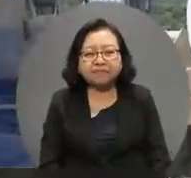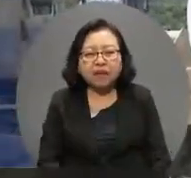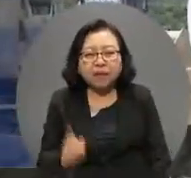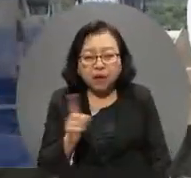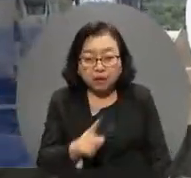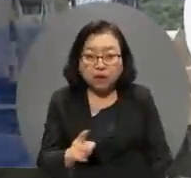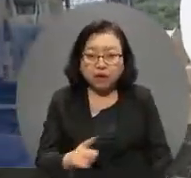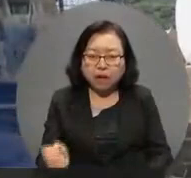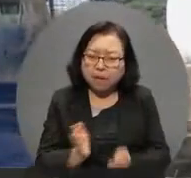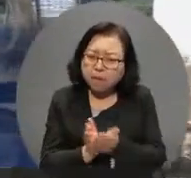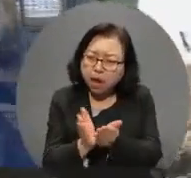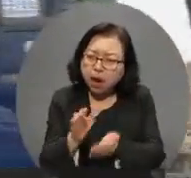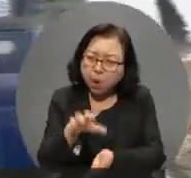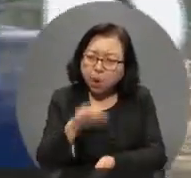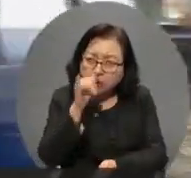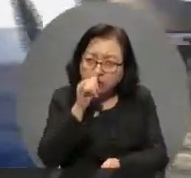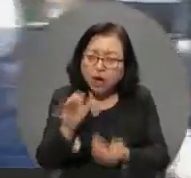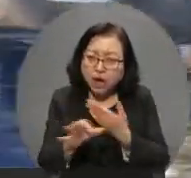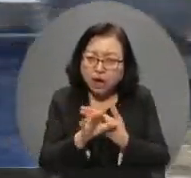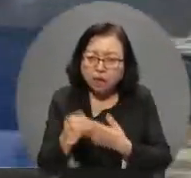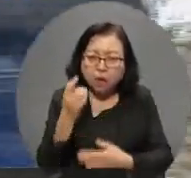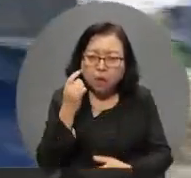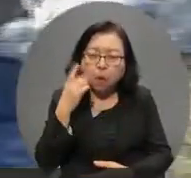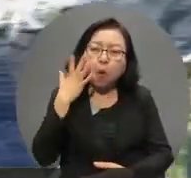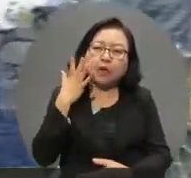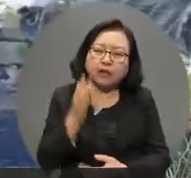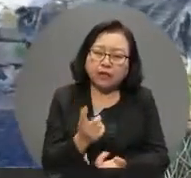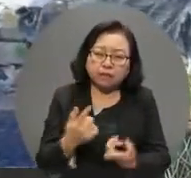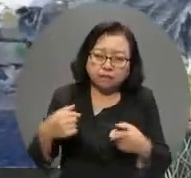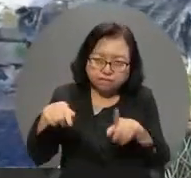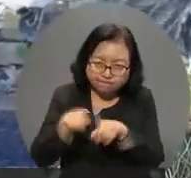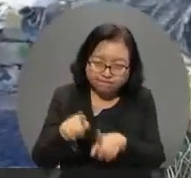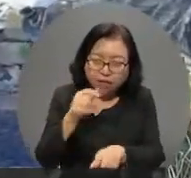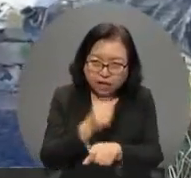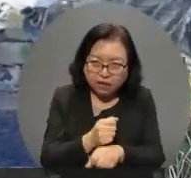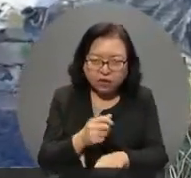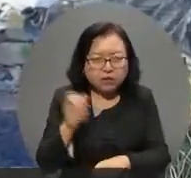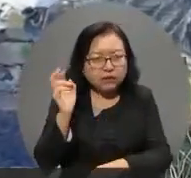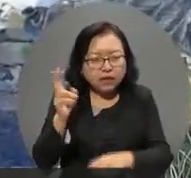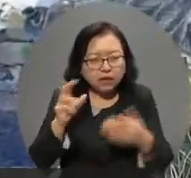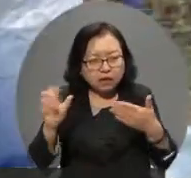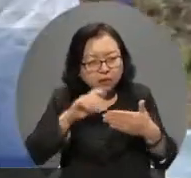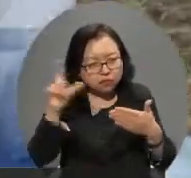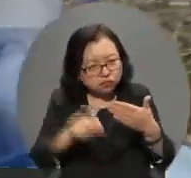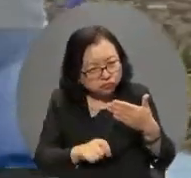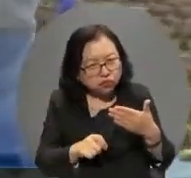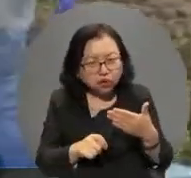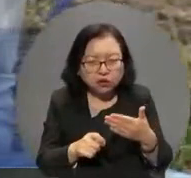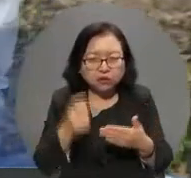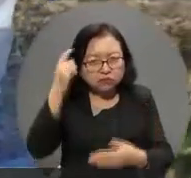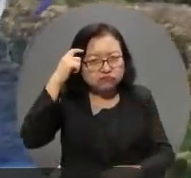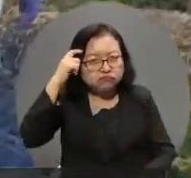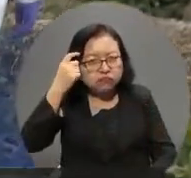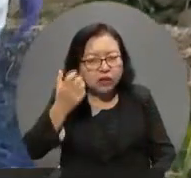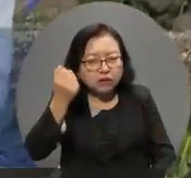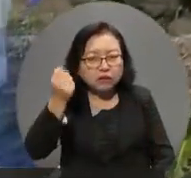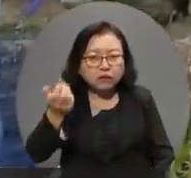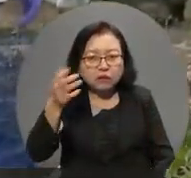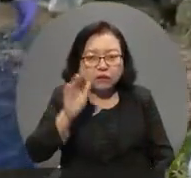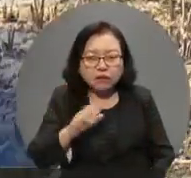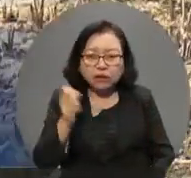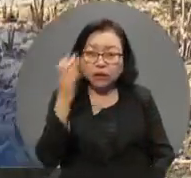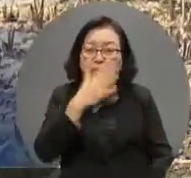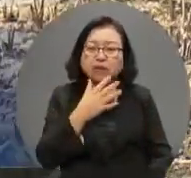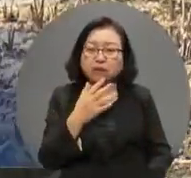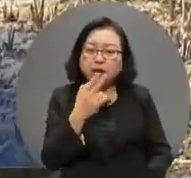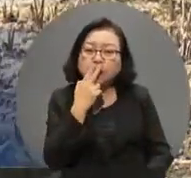배를 통해서 그 모기들이 같이 넘어와서 감염 9월 중에 넘어와서 감염될 거라고 일단 판단하고 있는데 갑자기 지금 음성에